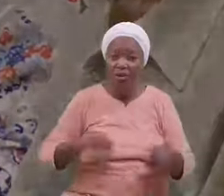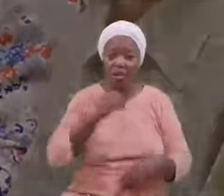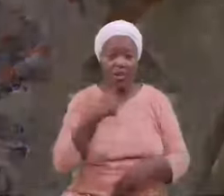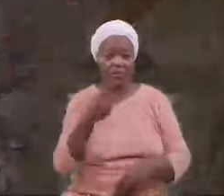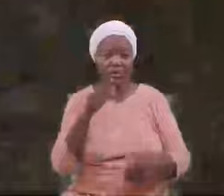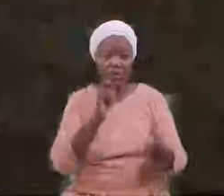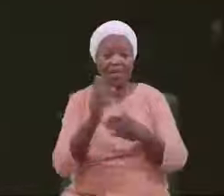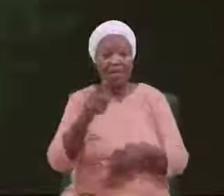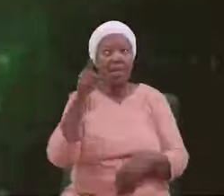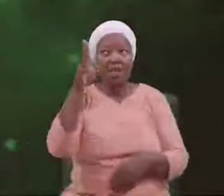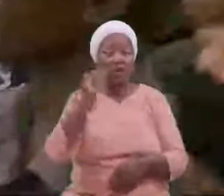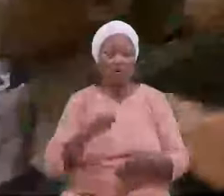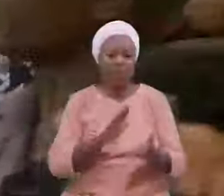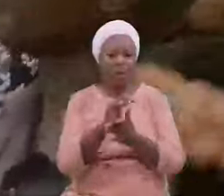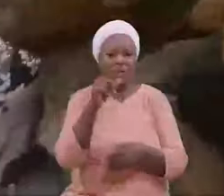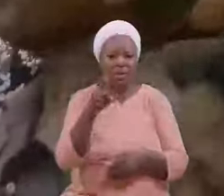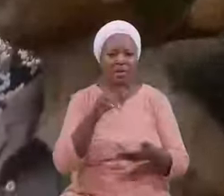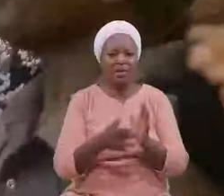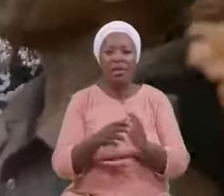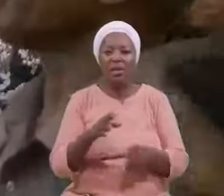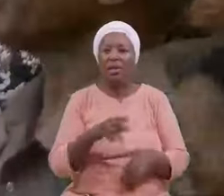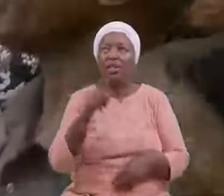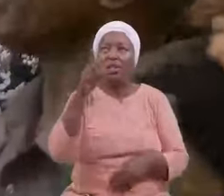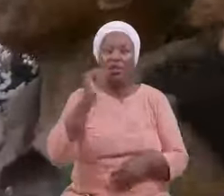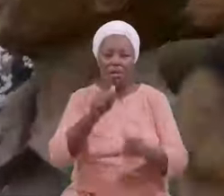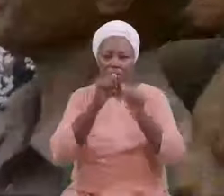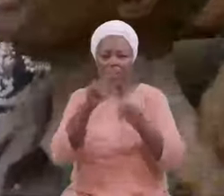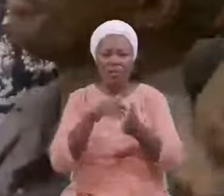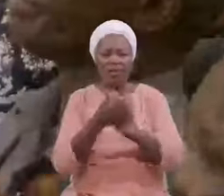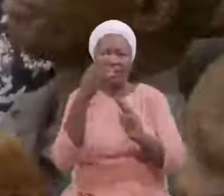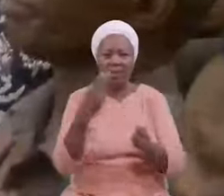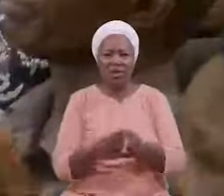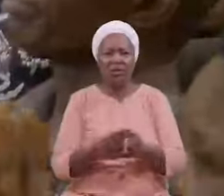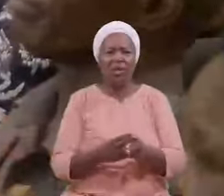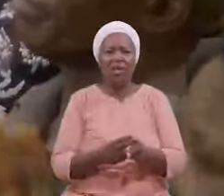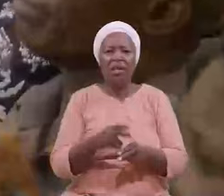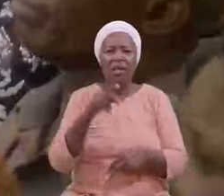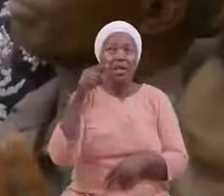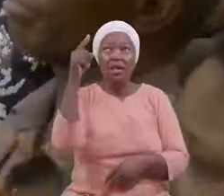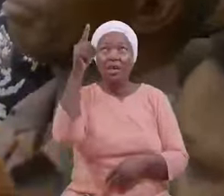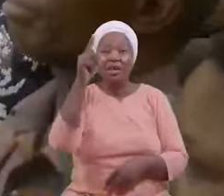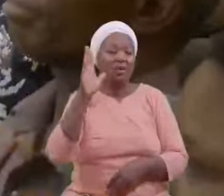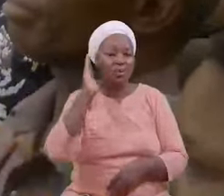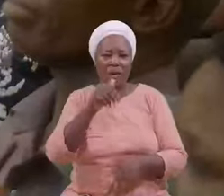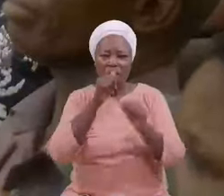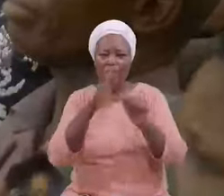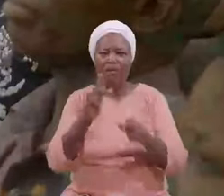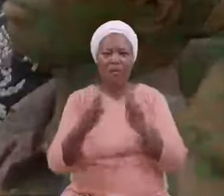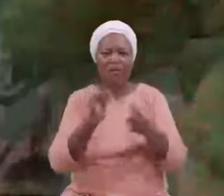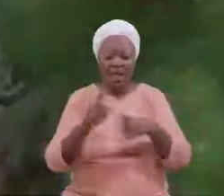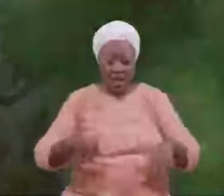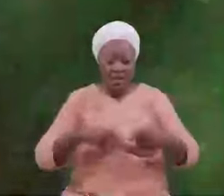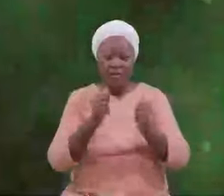bénir. Il bénira votre famille. Il bénira ceux qui vivent avec vous